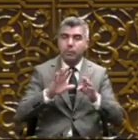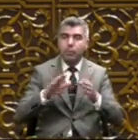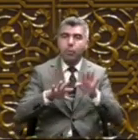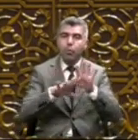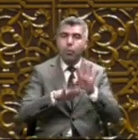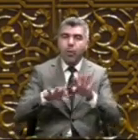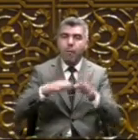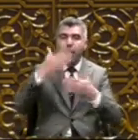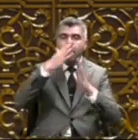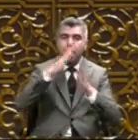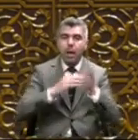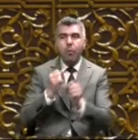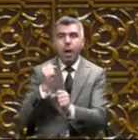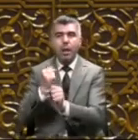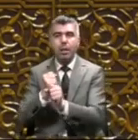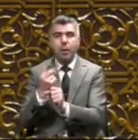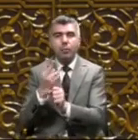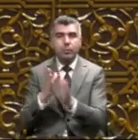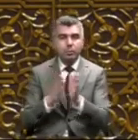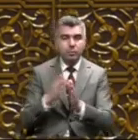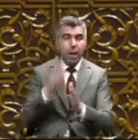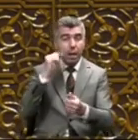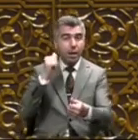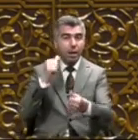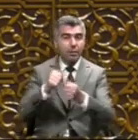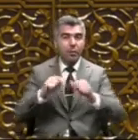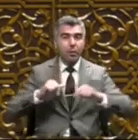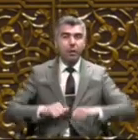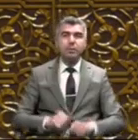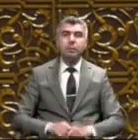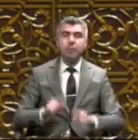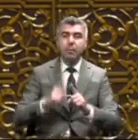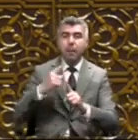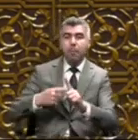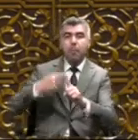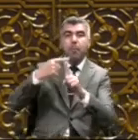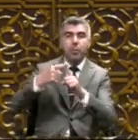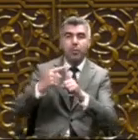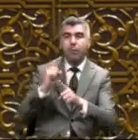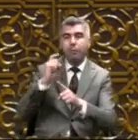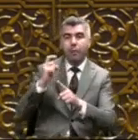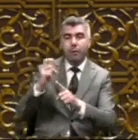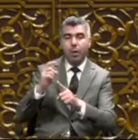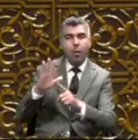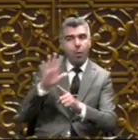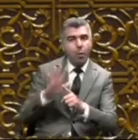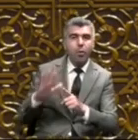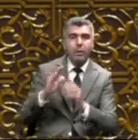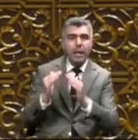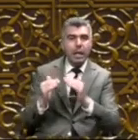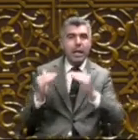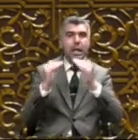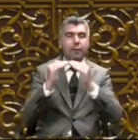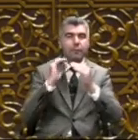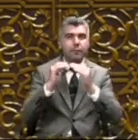وضمنها الطبقه الشغيله لهذا نذكركم السيد الوزير بمطلب الزياده في العامه في الاجور وبالدرجه الجديده